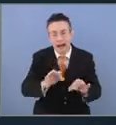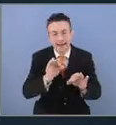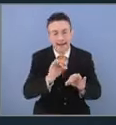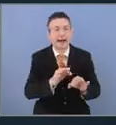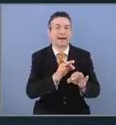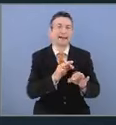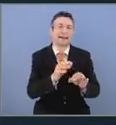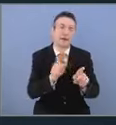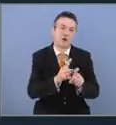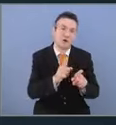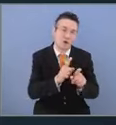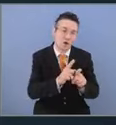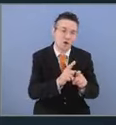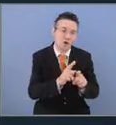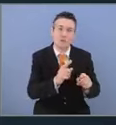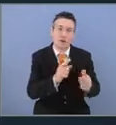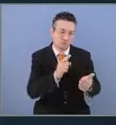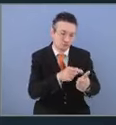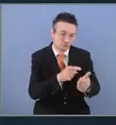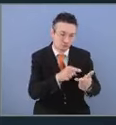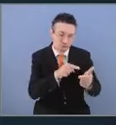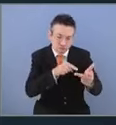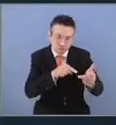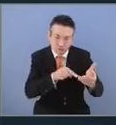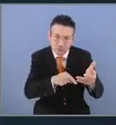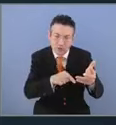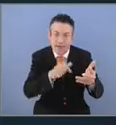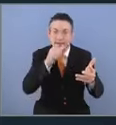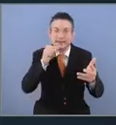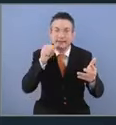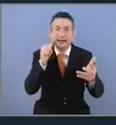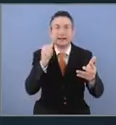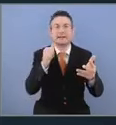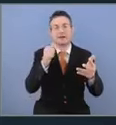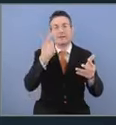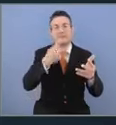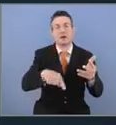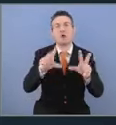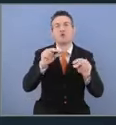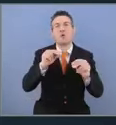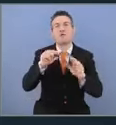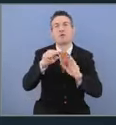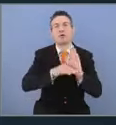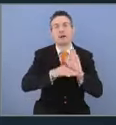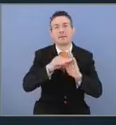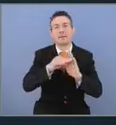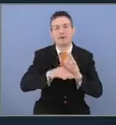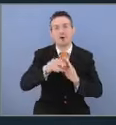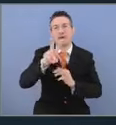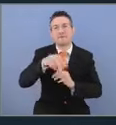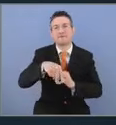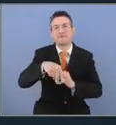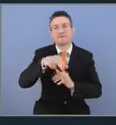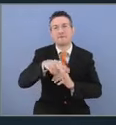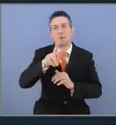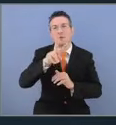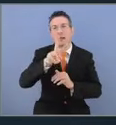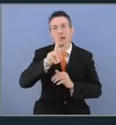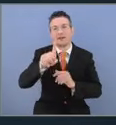più importanti che nella nuova programmazione per FESR 2021-2027 possono dialogare molto